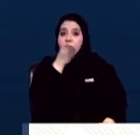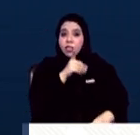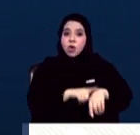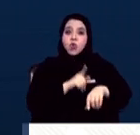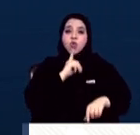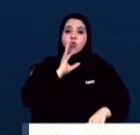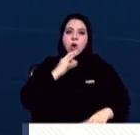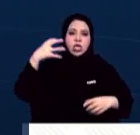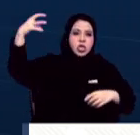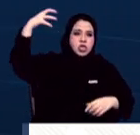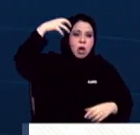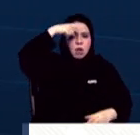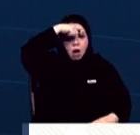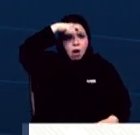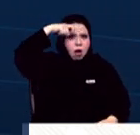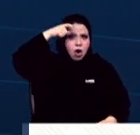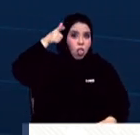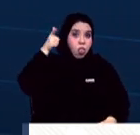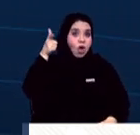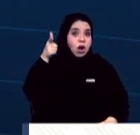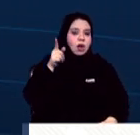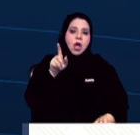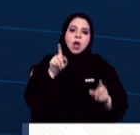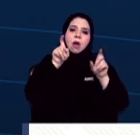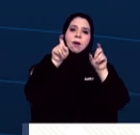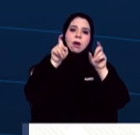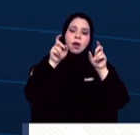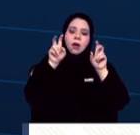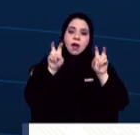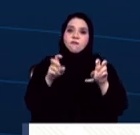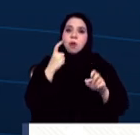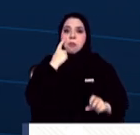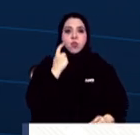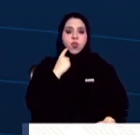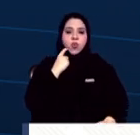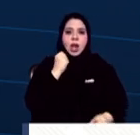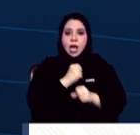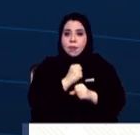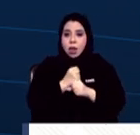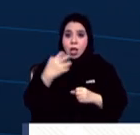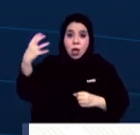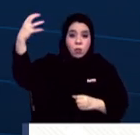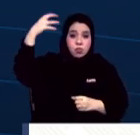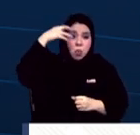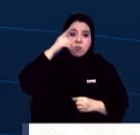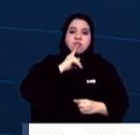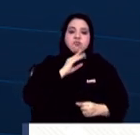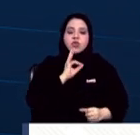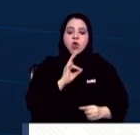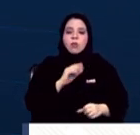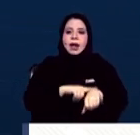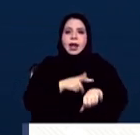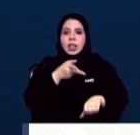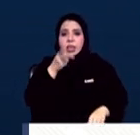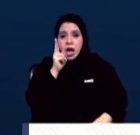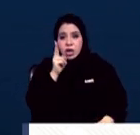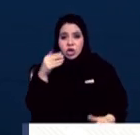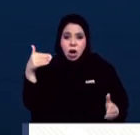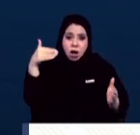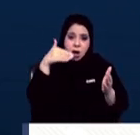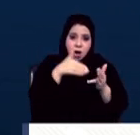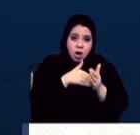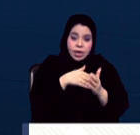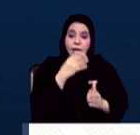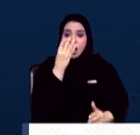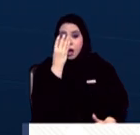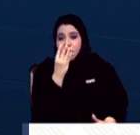2013 بشان حظر العمل تحت اشعه الشمس المباشره وفي الاماكن المكشوفه خلال فتره الظهيره من الساعه